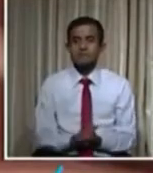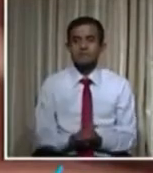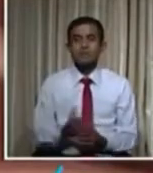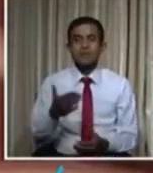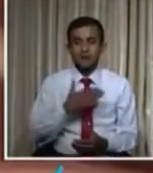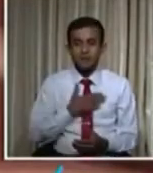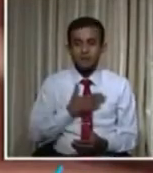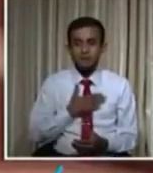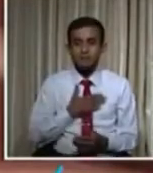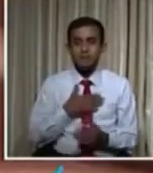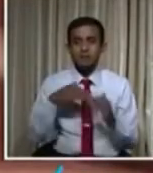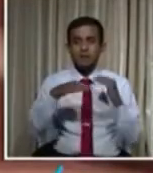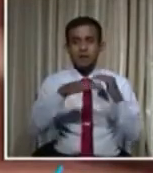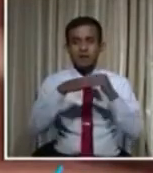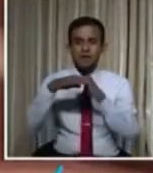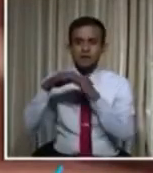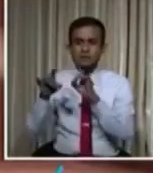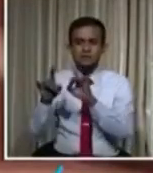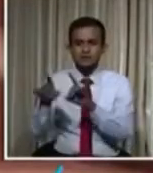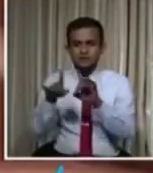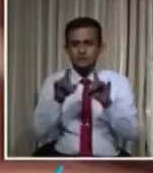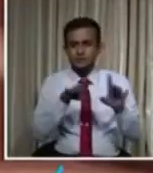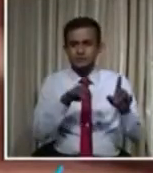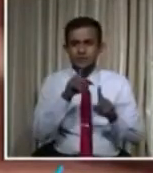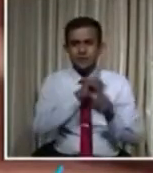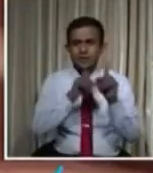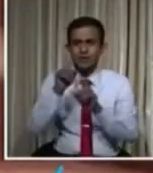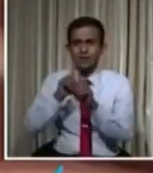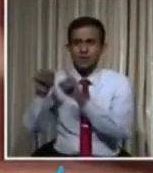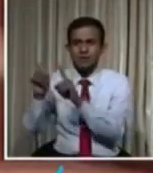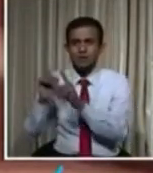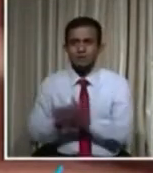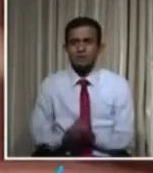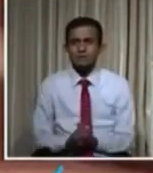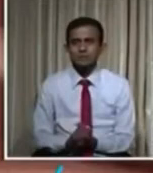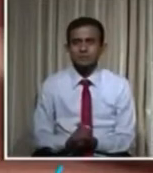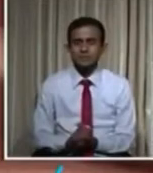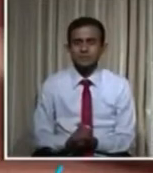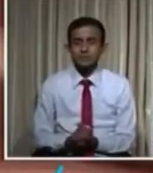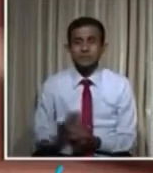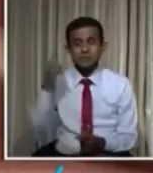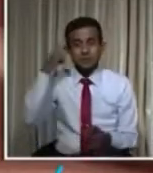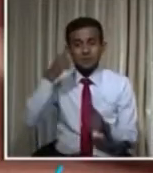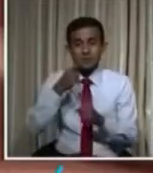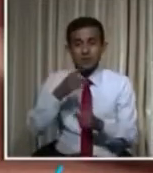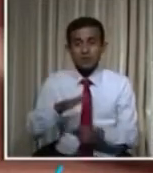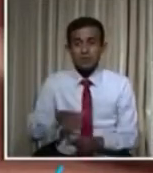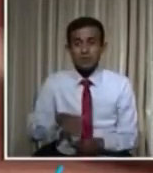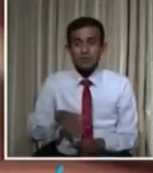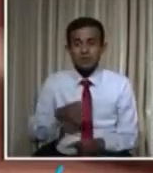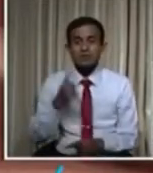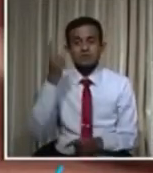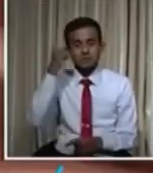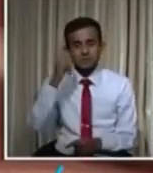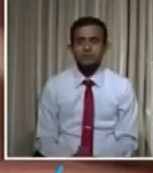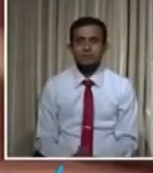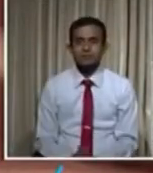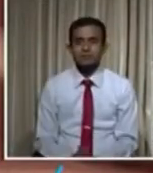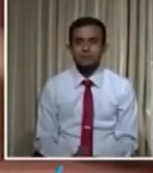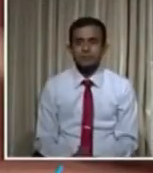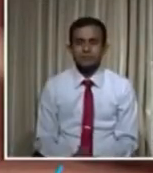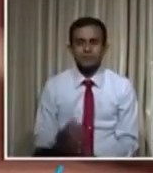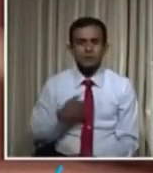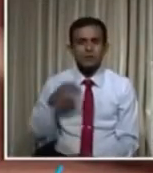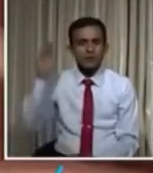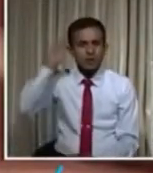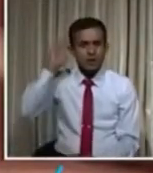අපේ මට්ටම් වලට ගැළපෙන විදිහට අපි කතා බහ කරගමු ඒක නිසා මම ඒ ගැන ප්‍රධාන වශයෙන්ම සිහිපත් කරමින් මට